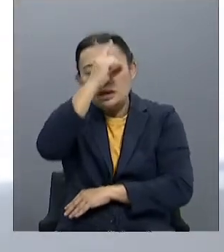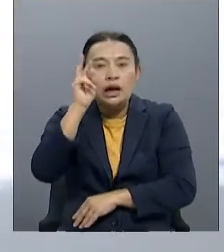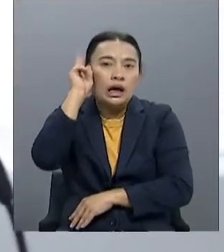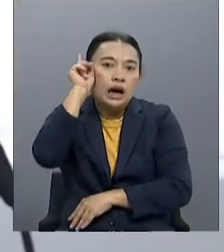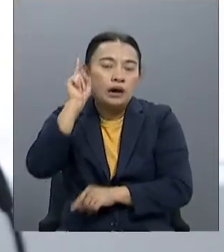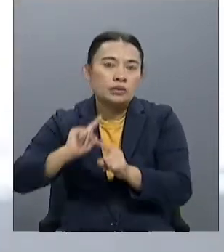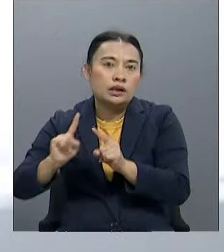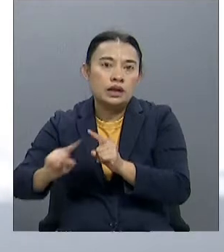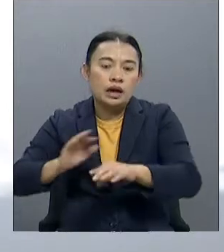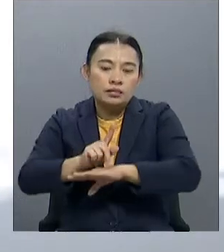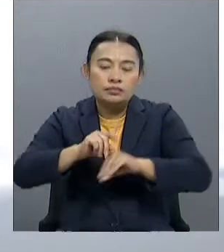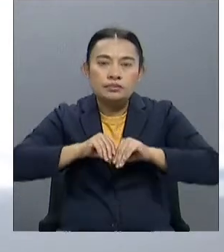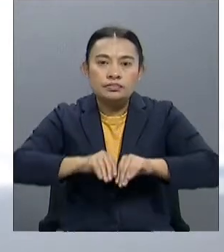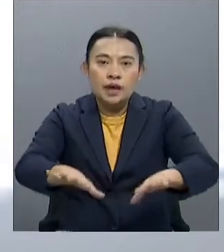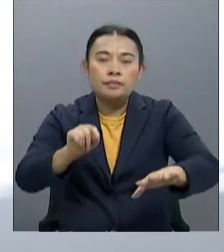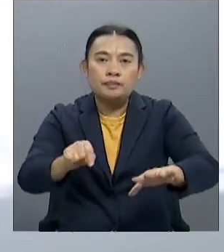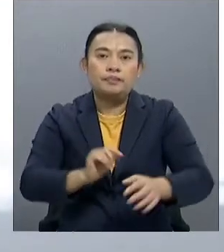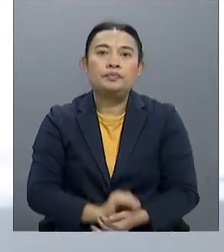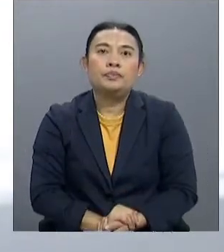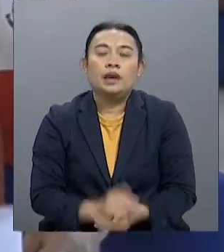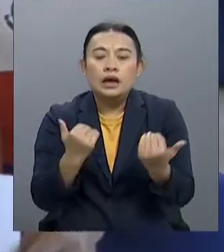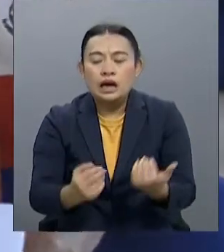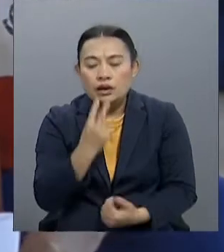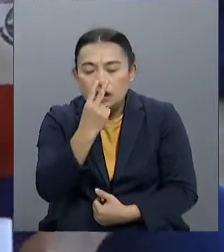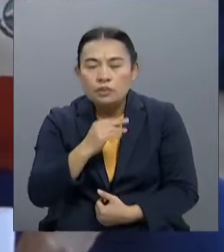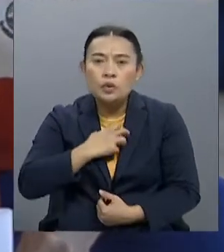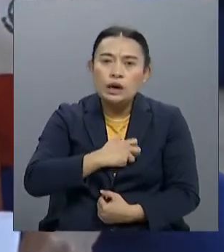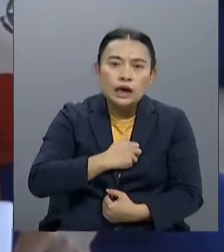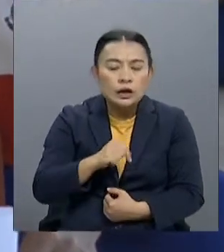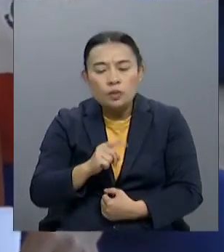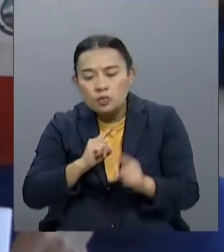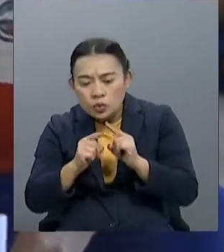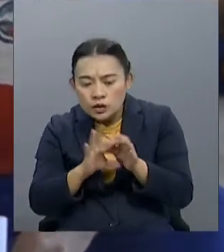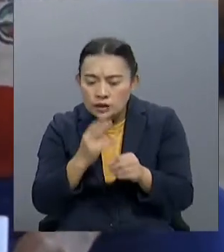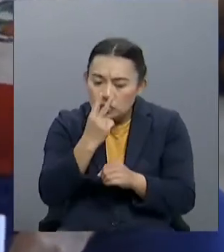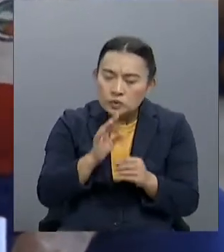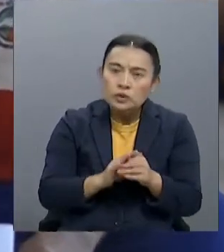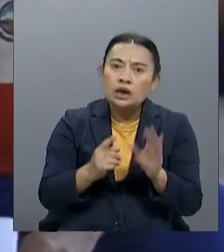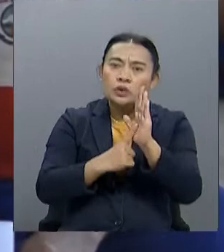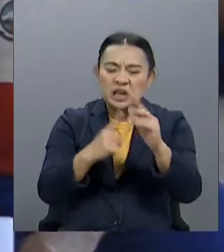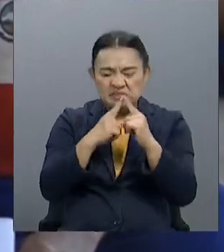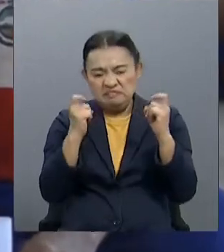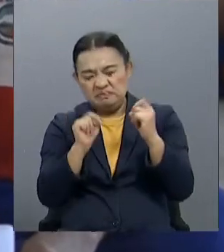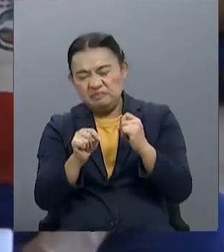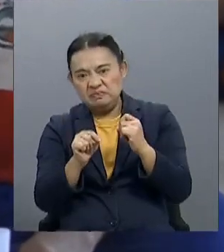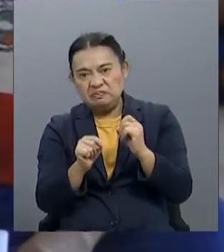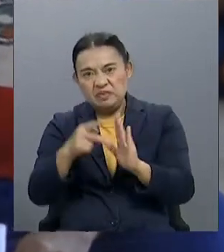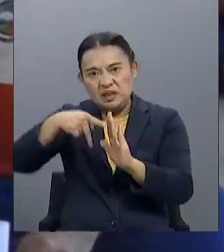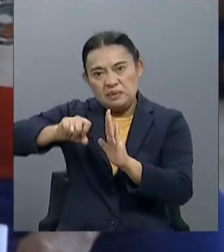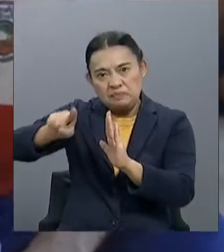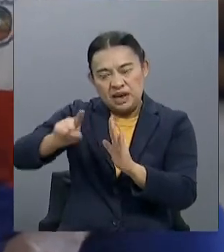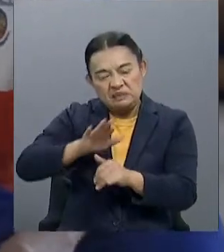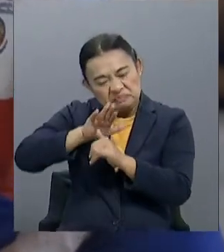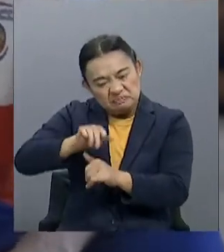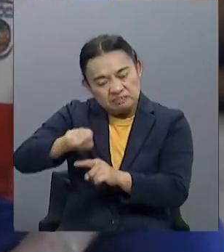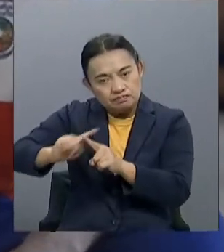างๆแล้วก็เฮสปีดเนี่ยจะเป็นการเหมือนอารมณ์แบบพูดให้เกิดความเกลียดชังอย่างเช่นการเหยียดเพศเหยียดเชื้อชาติอย